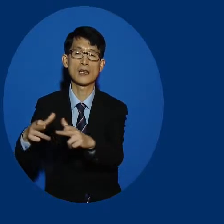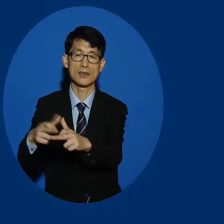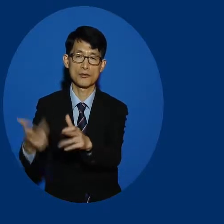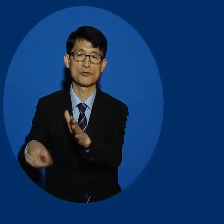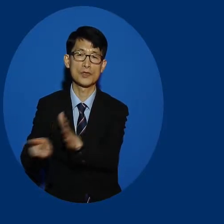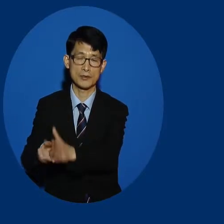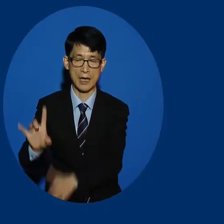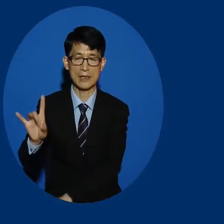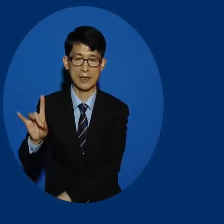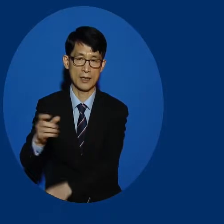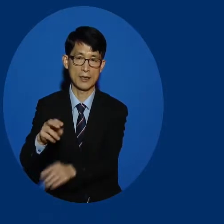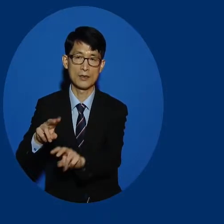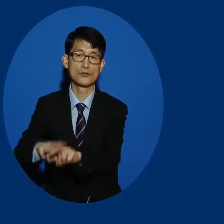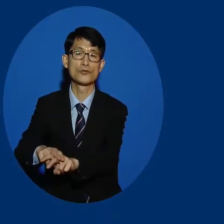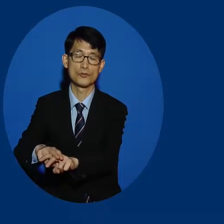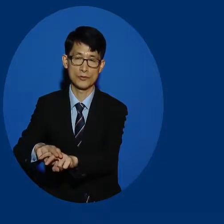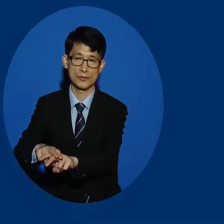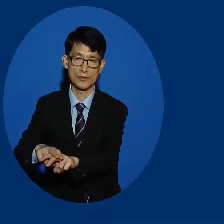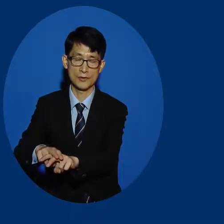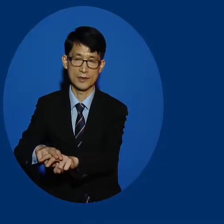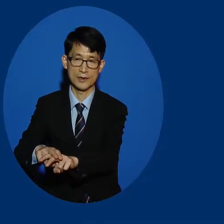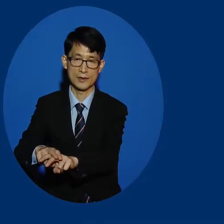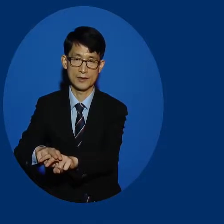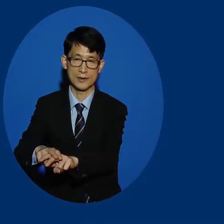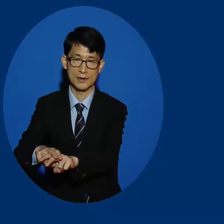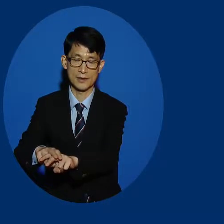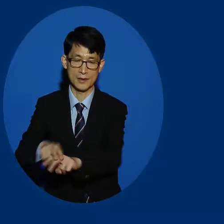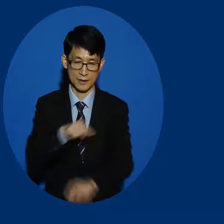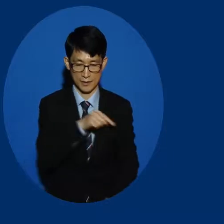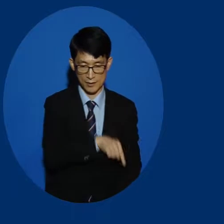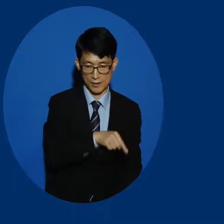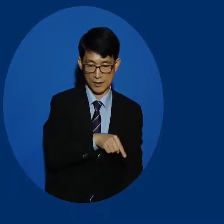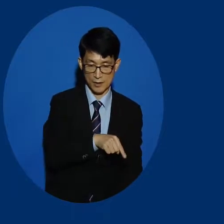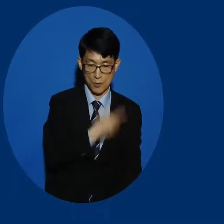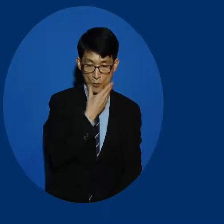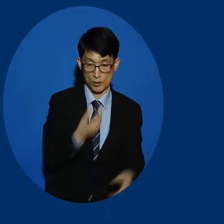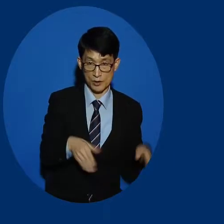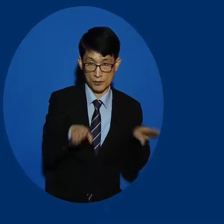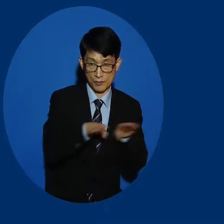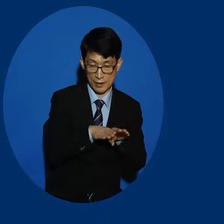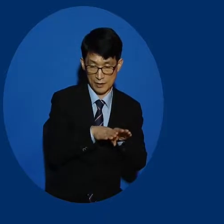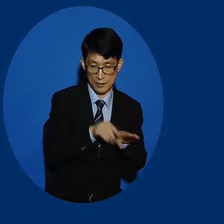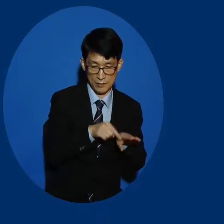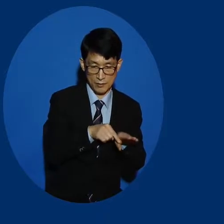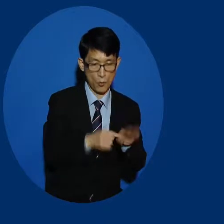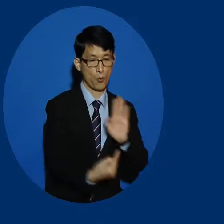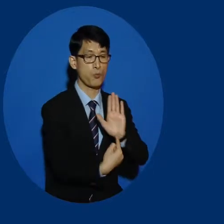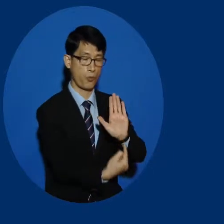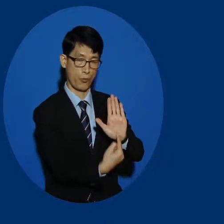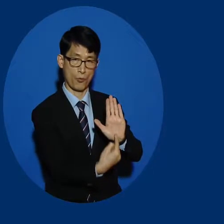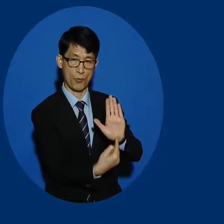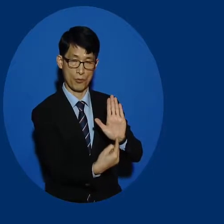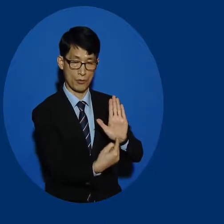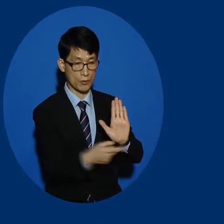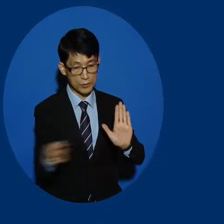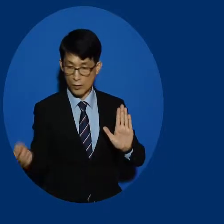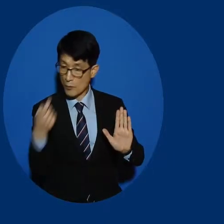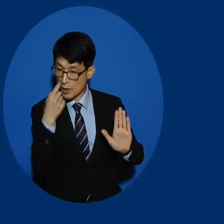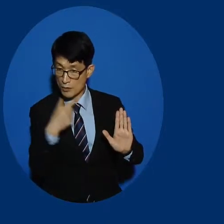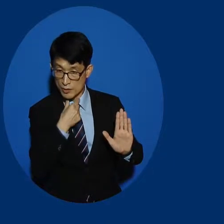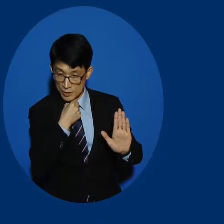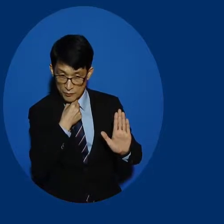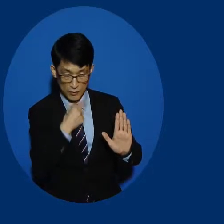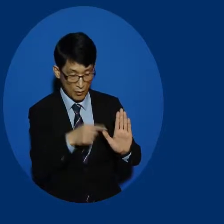그 자리에 수강할 장애인은 원당 종합사회복지관에서 모집해요. 그리고